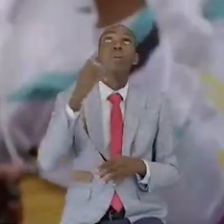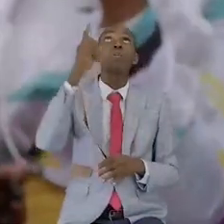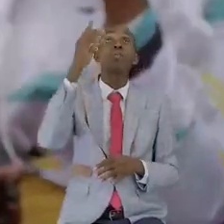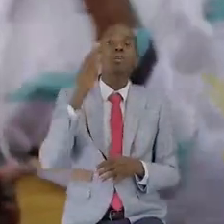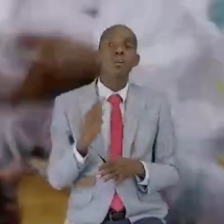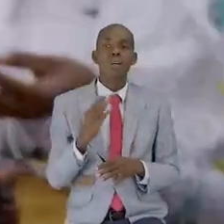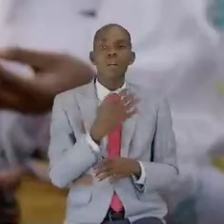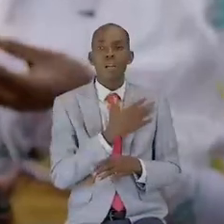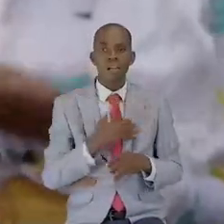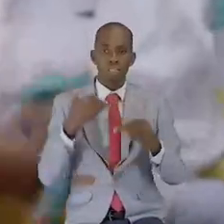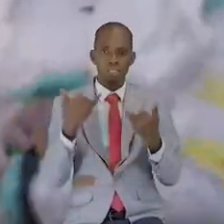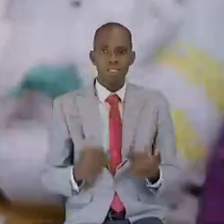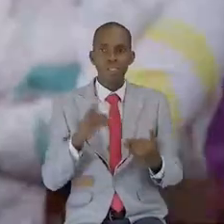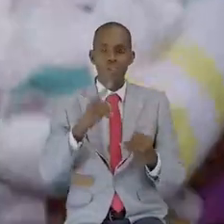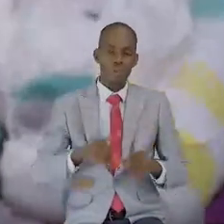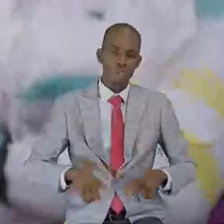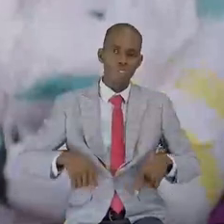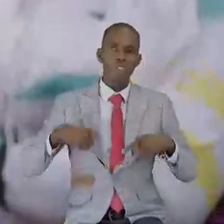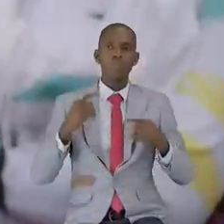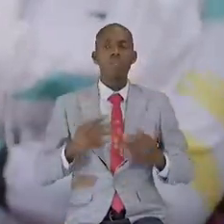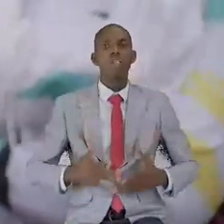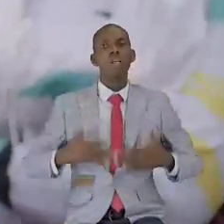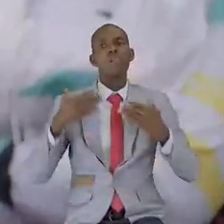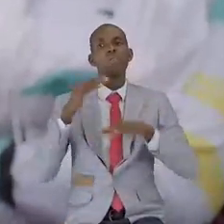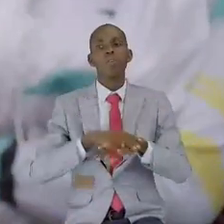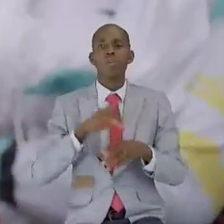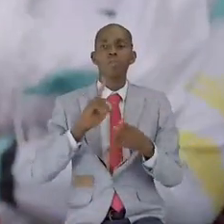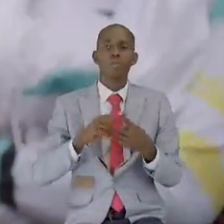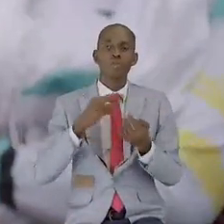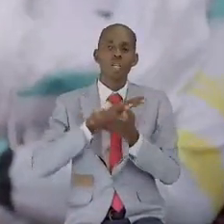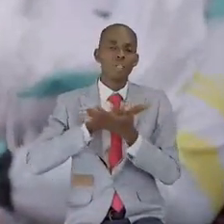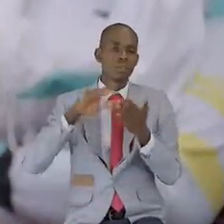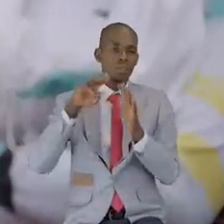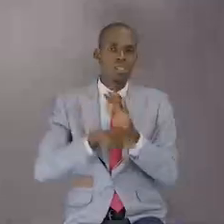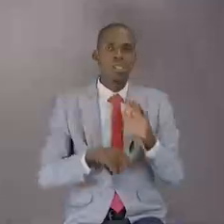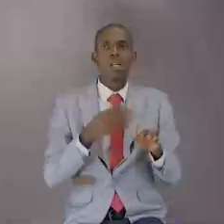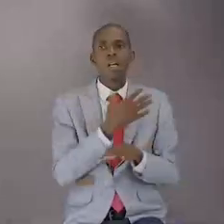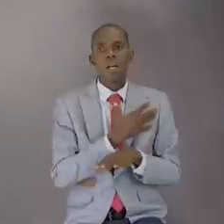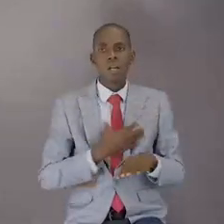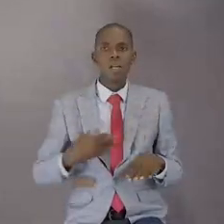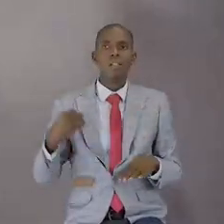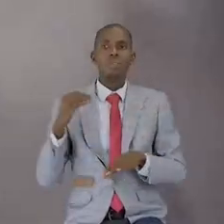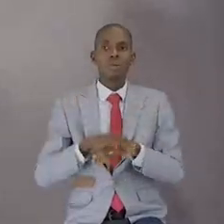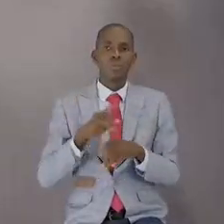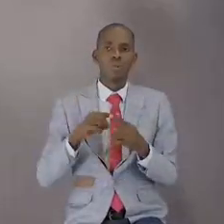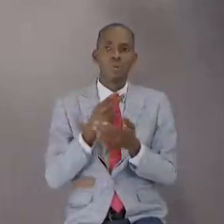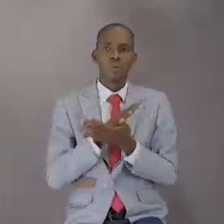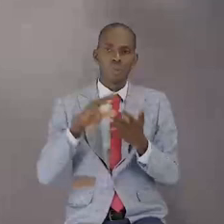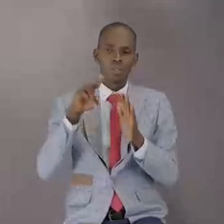et maintenant, vous livrez votre vie pour la justice et pour la sainteté.